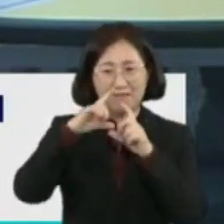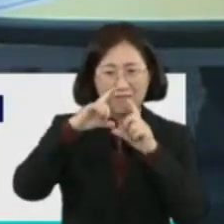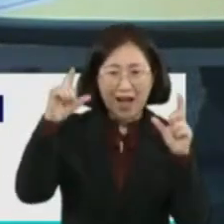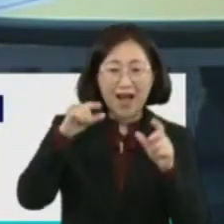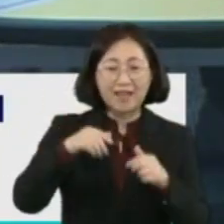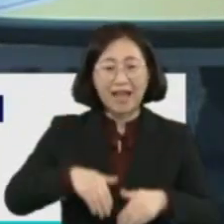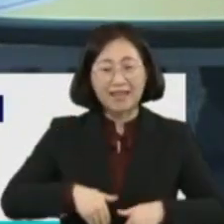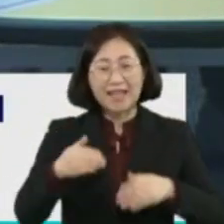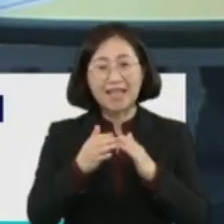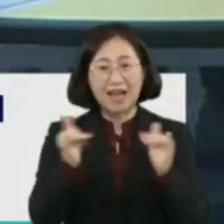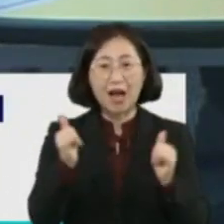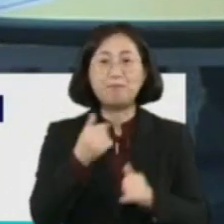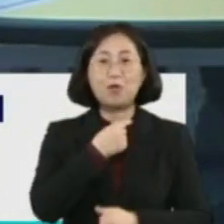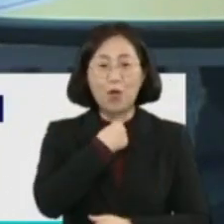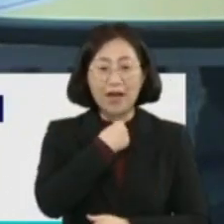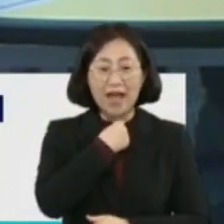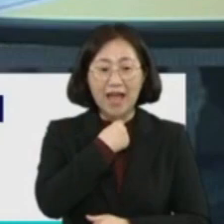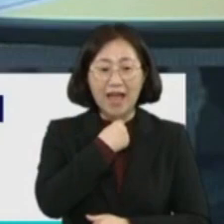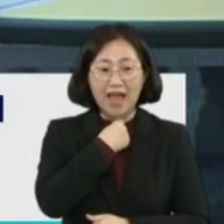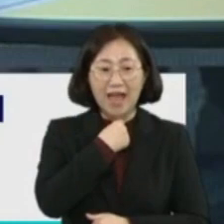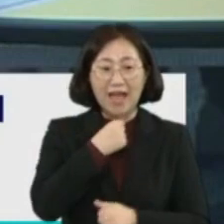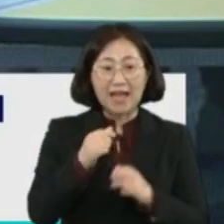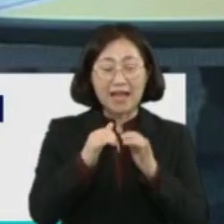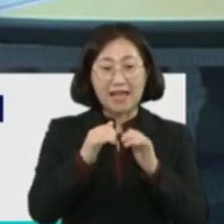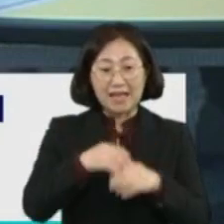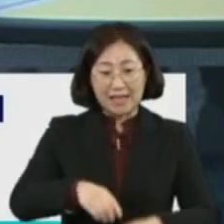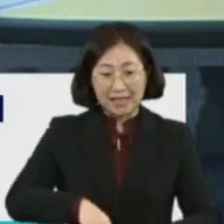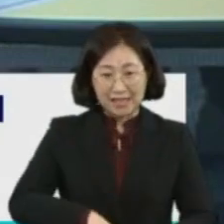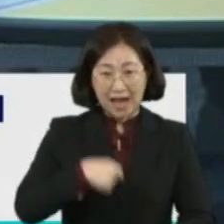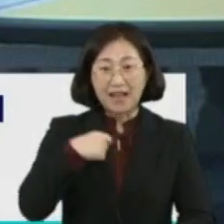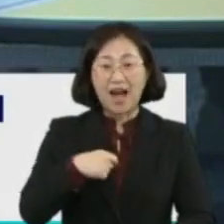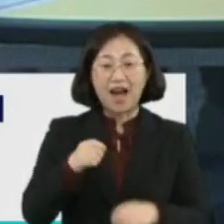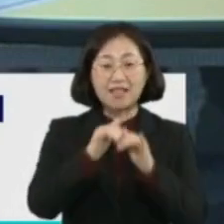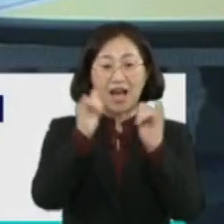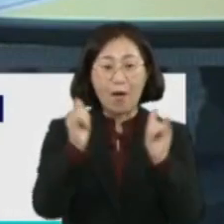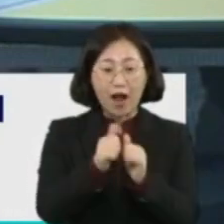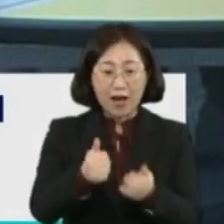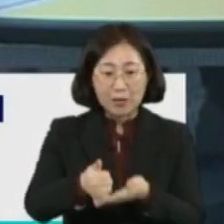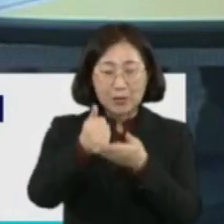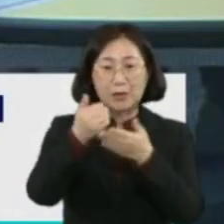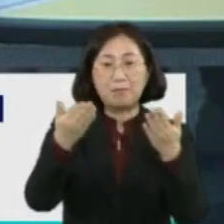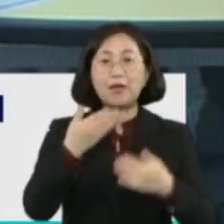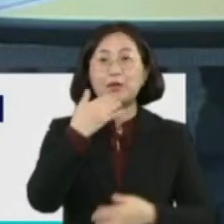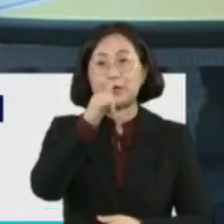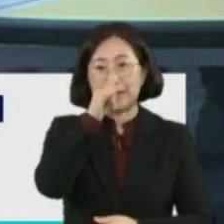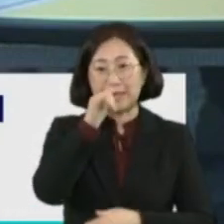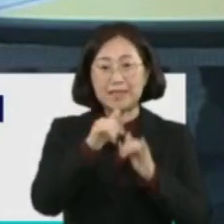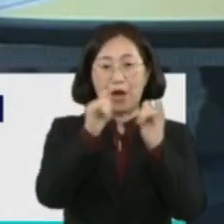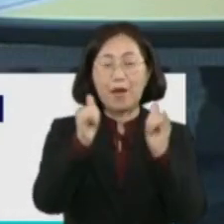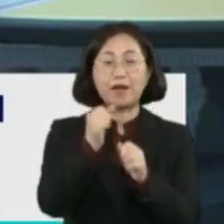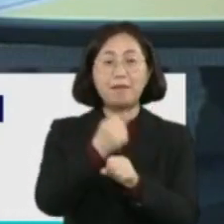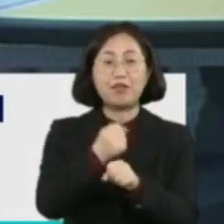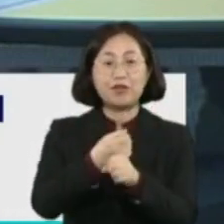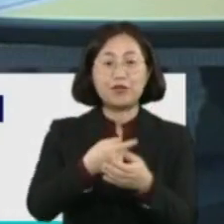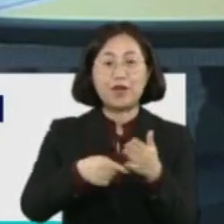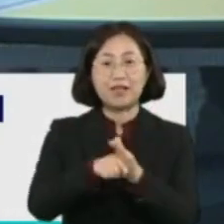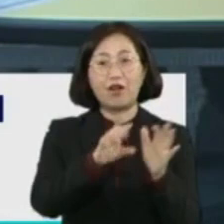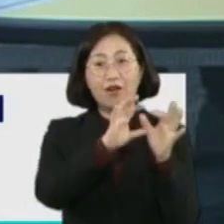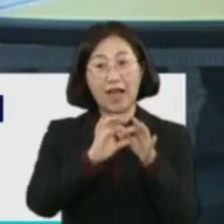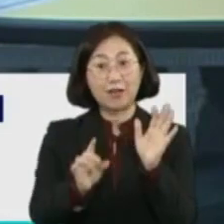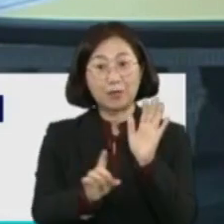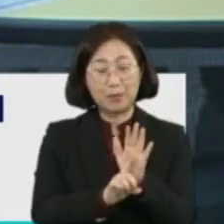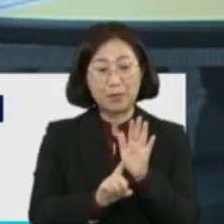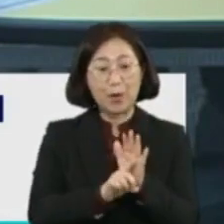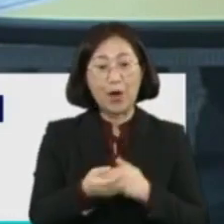있는데요. TJB는 착한 사회가 존중받는 사회가 되도록 지속적인 보도에 나설 계획입니다. 물론 여기에는